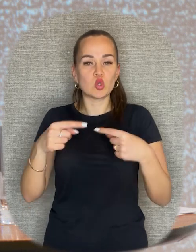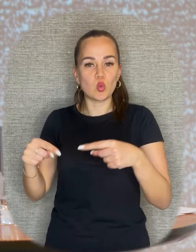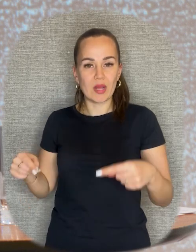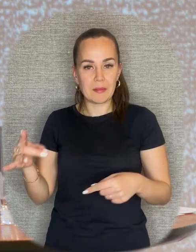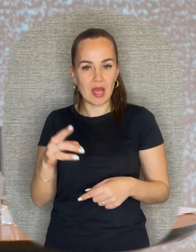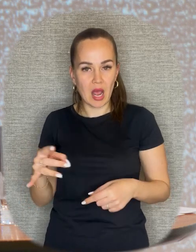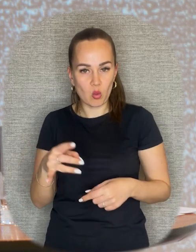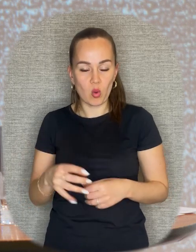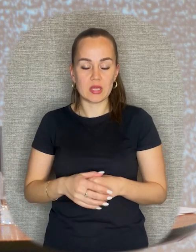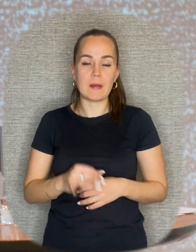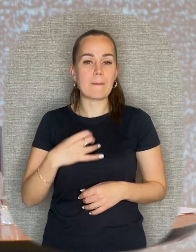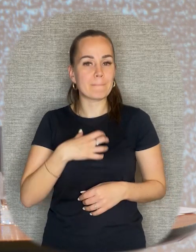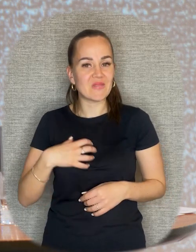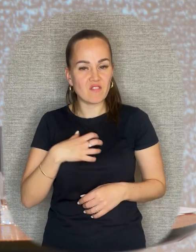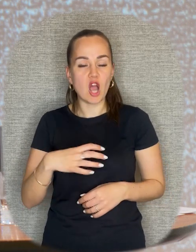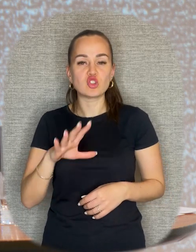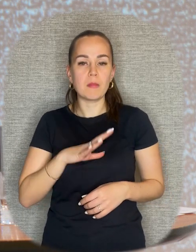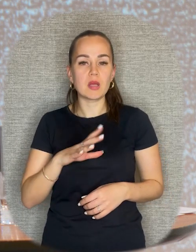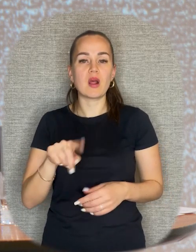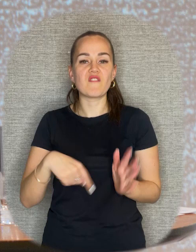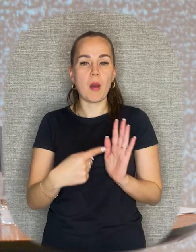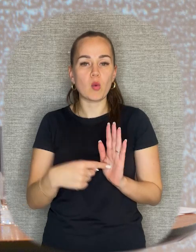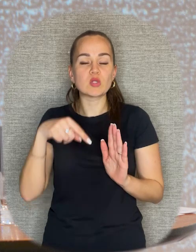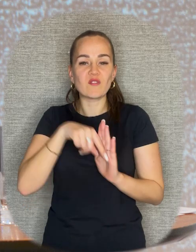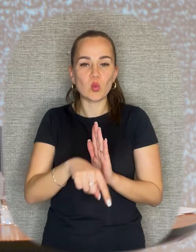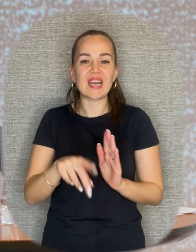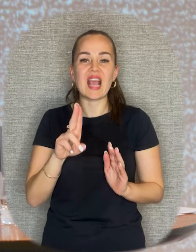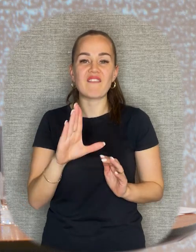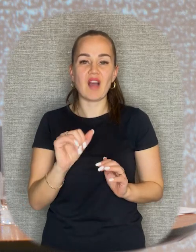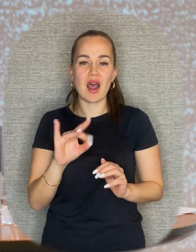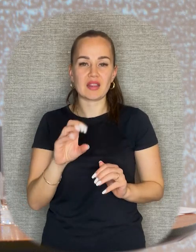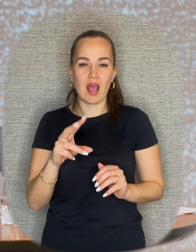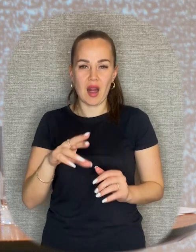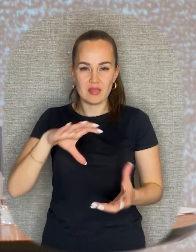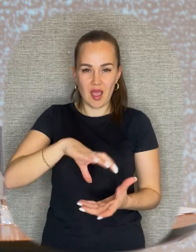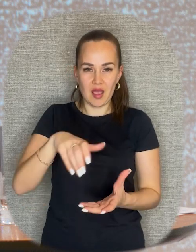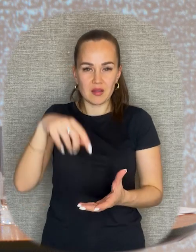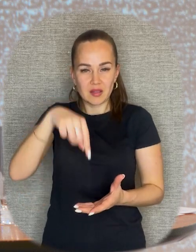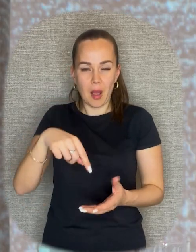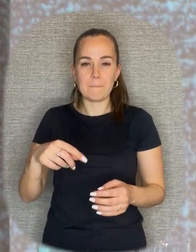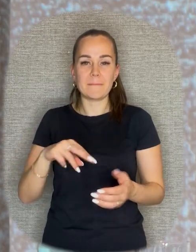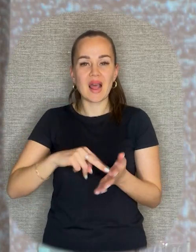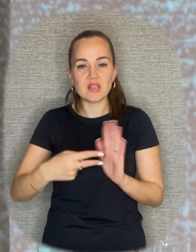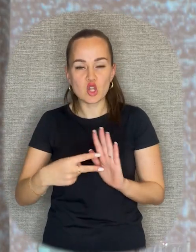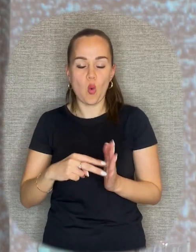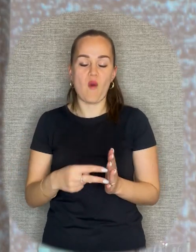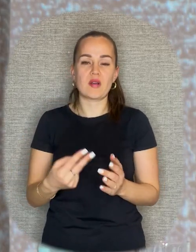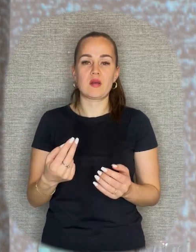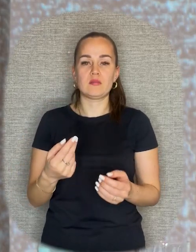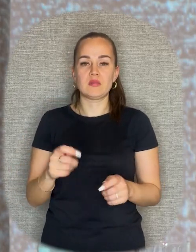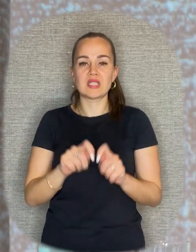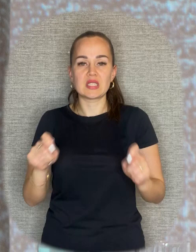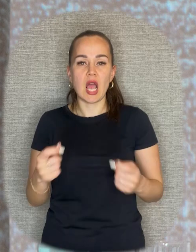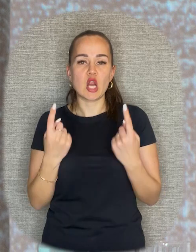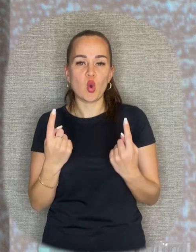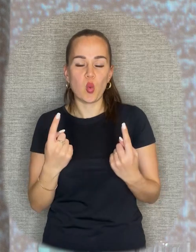набережной учитывалась Транспортная увязка этого района с другими районами городскими также важное место занимали